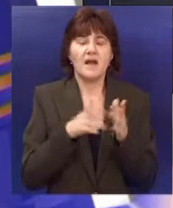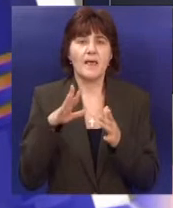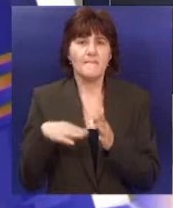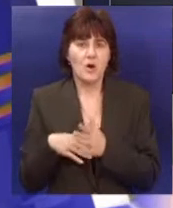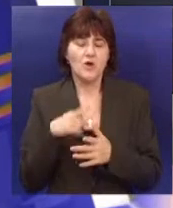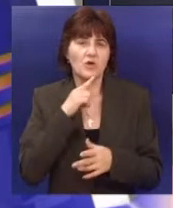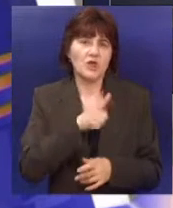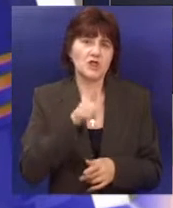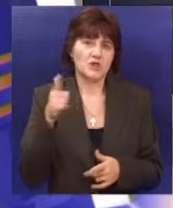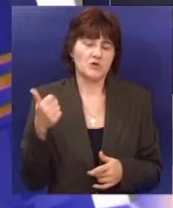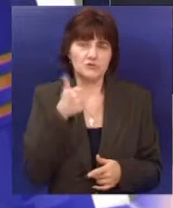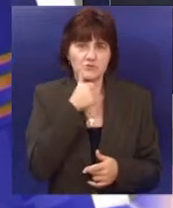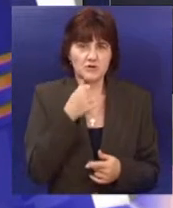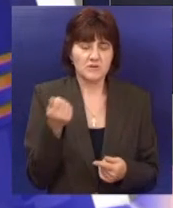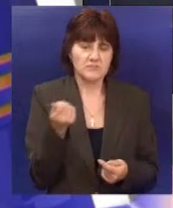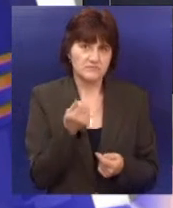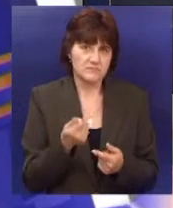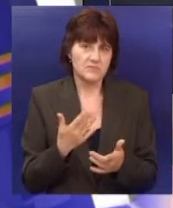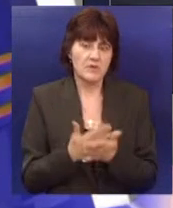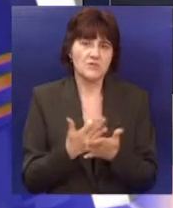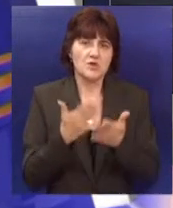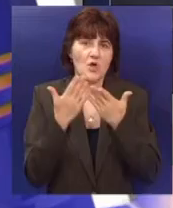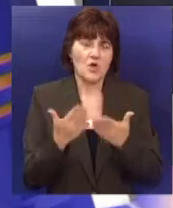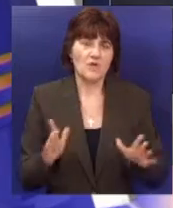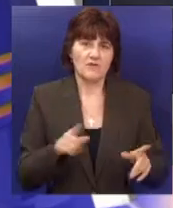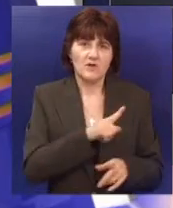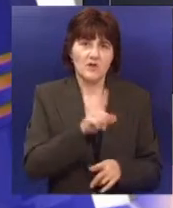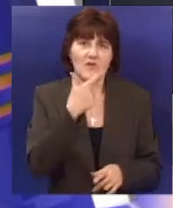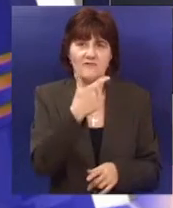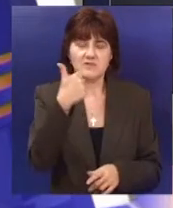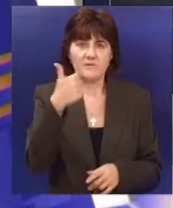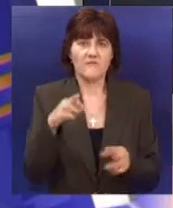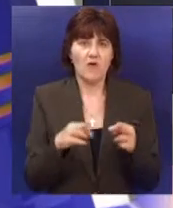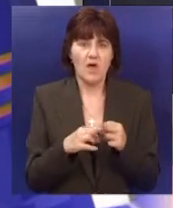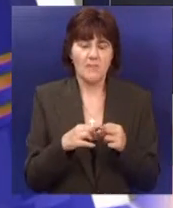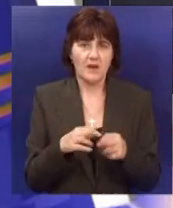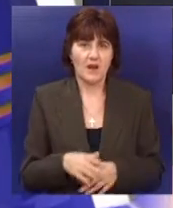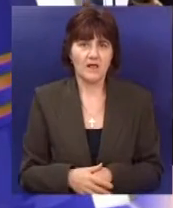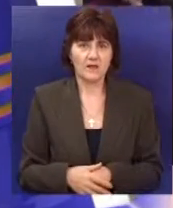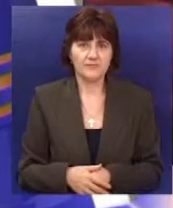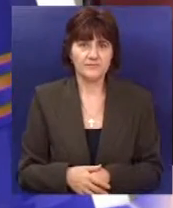Graham i druga dela rađena u tehnici pop arta. Izložba će biti otvorena do 21. aprila.